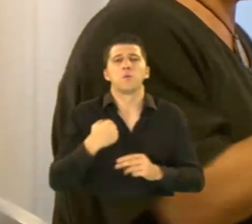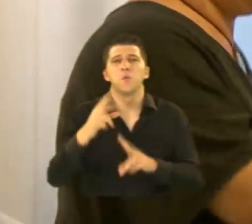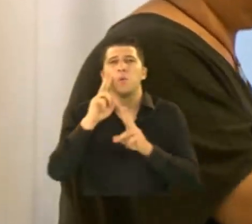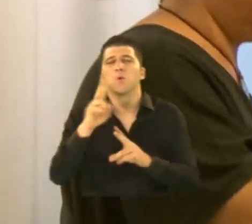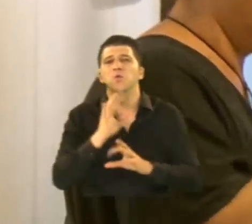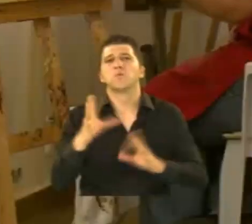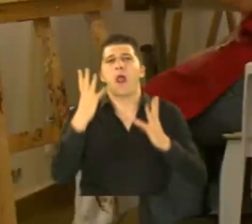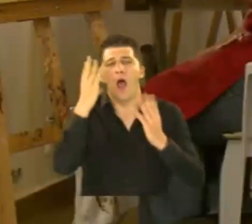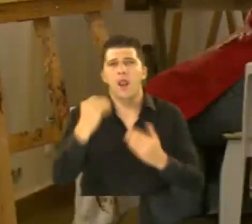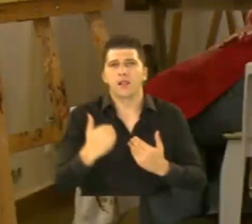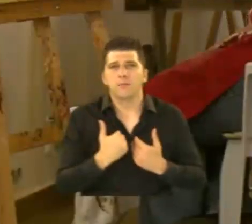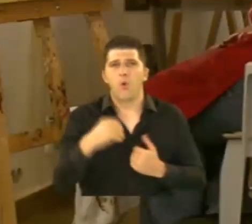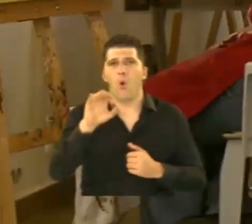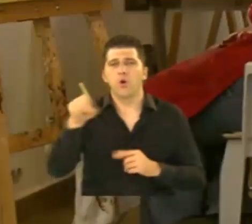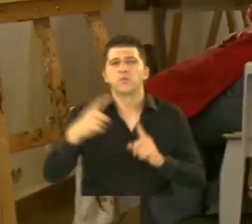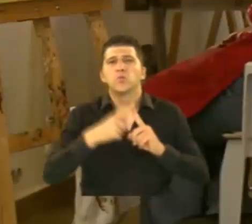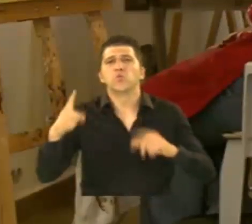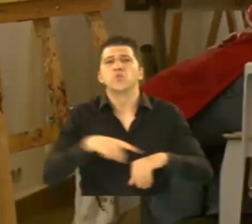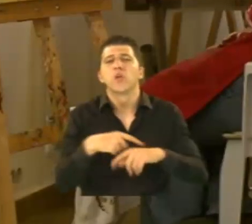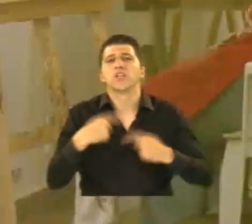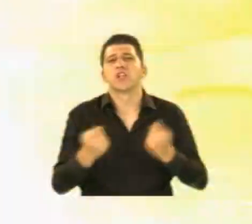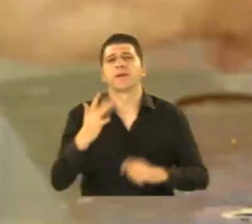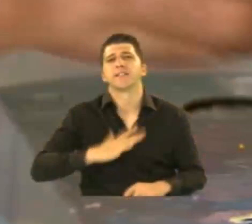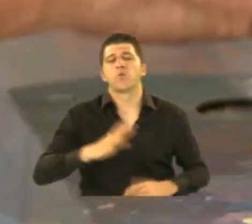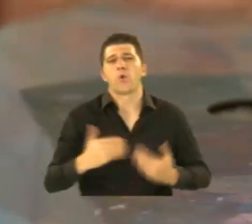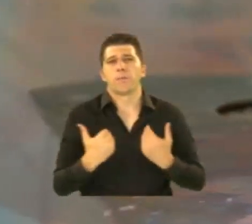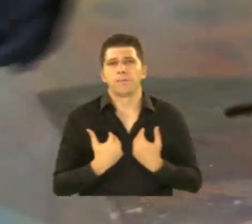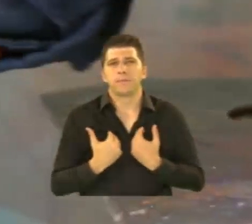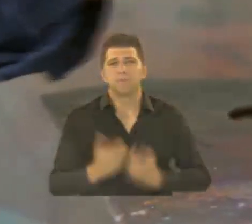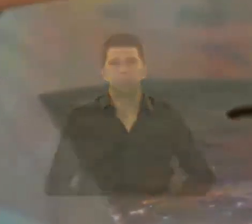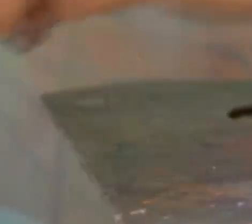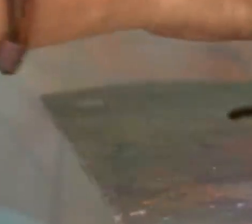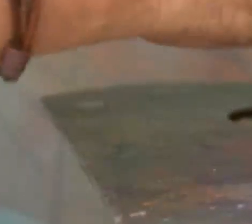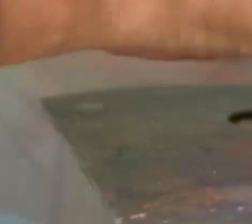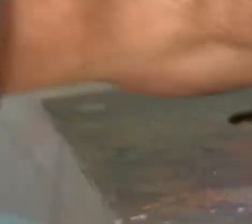olduğunu anladım. Aslında hocamla uzun süre çalışmak istiyorum.